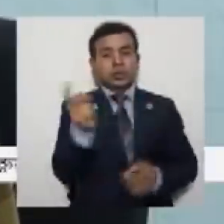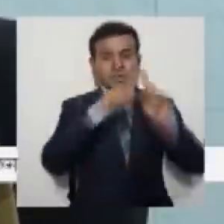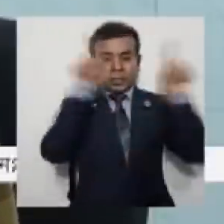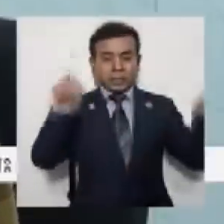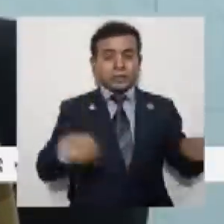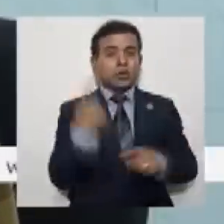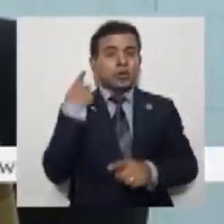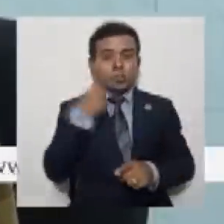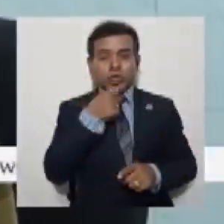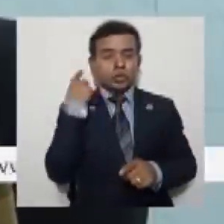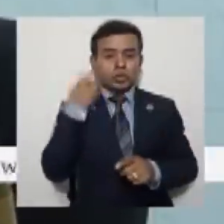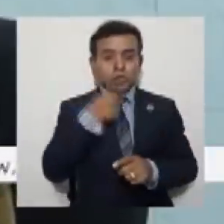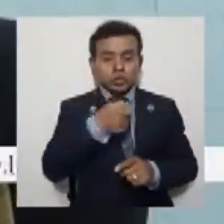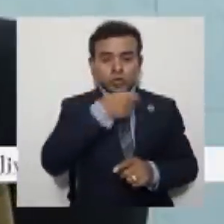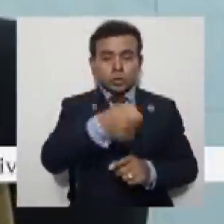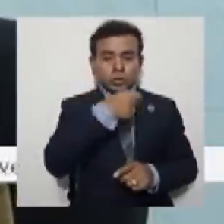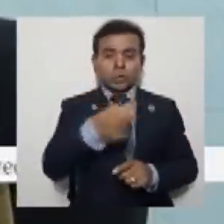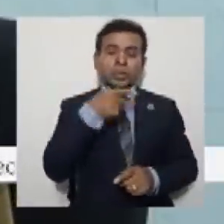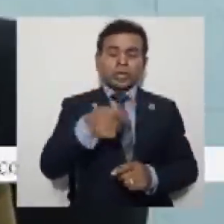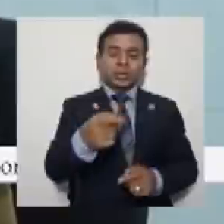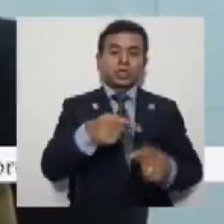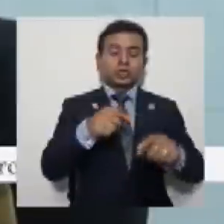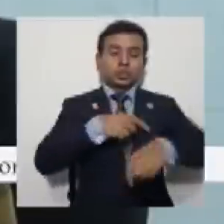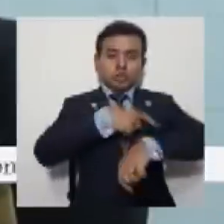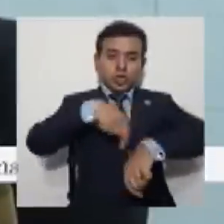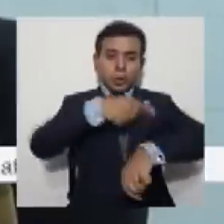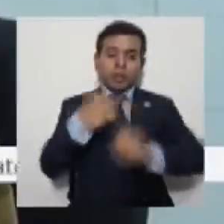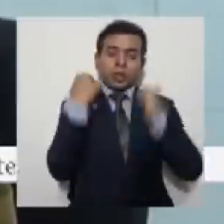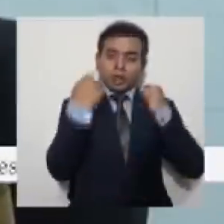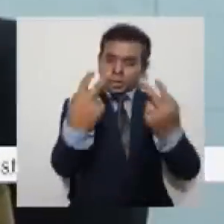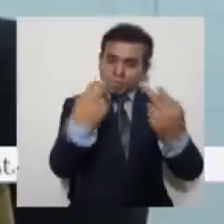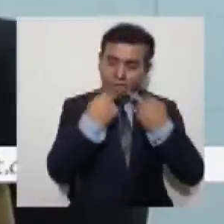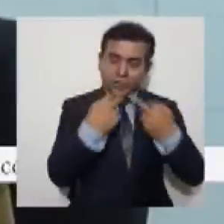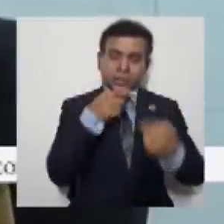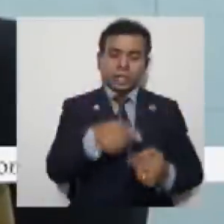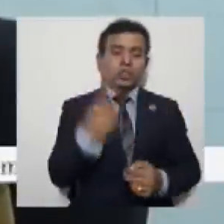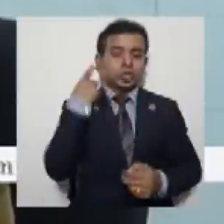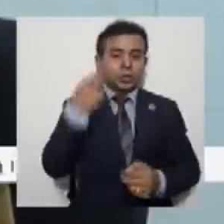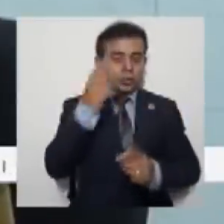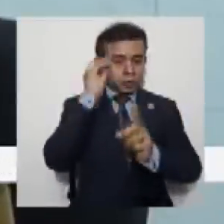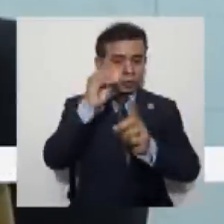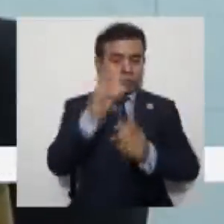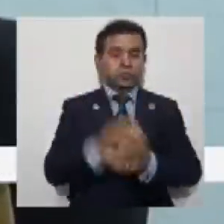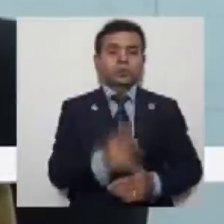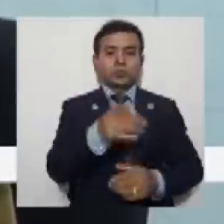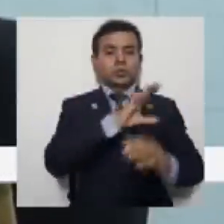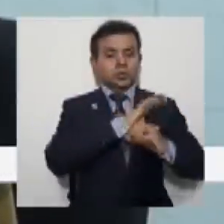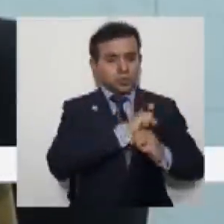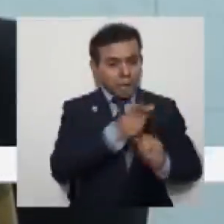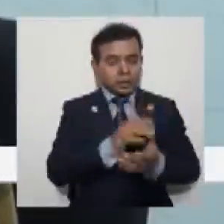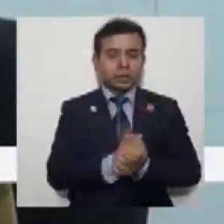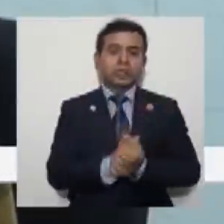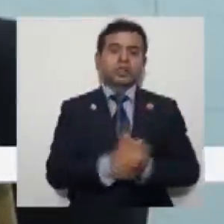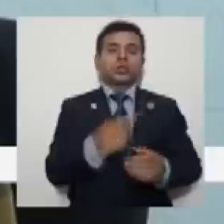সংগ্রহ করেছেন, এবং সকল দেশবাসীকে যে সুস্বাস্থ্য কামনা করি, আমরা সবাই স্বাস্থ্যবিধি মেনে চলি, আপনাদের অনেক অনেক ধন্যবাদ